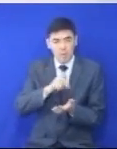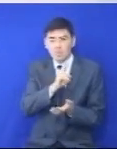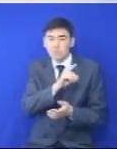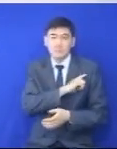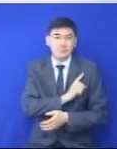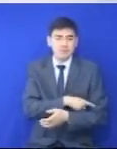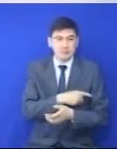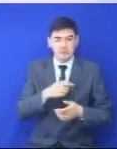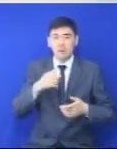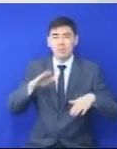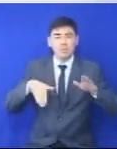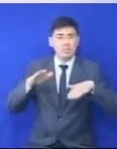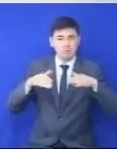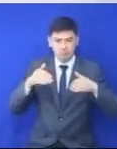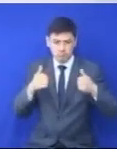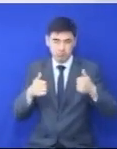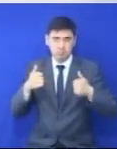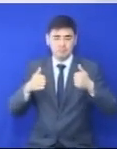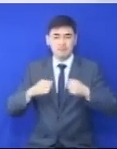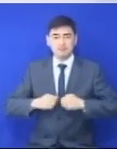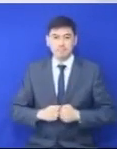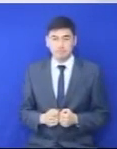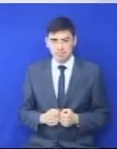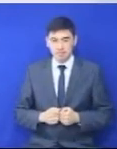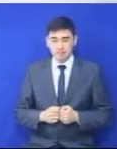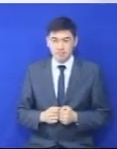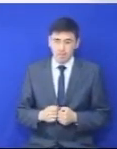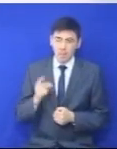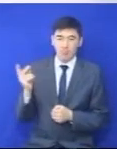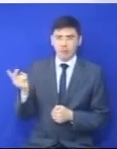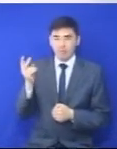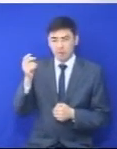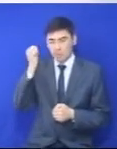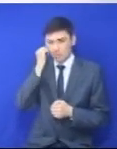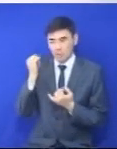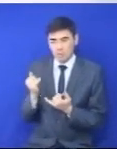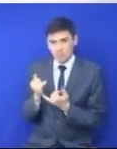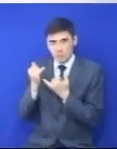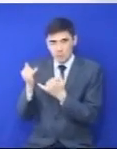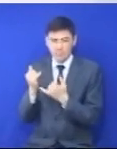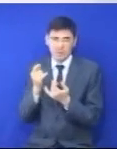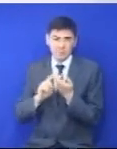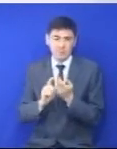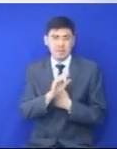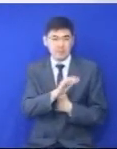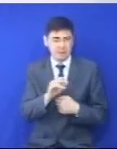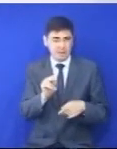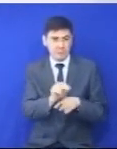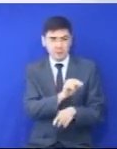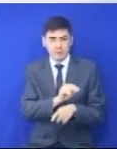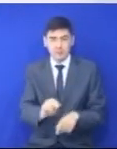анықтады. Спорттық сайыс жас ұрпақтың майдангерлері ерлігіне тағзым етіп, отансүйгіштік рухта тәрбиелену үшін қолға